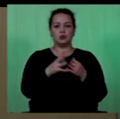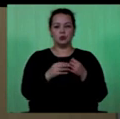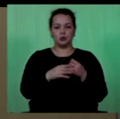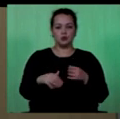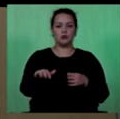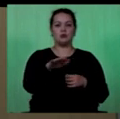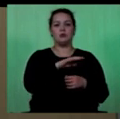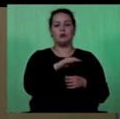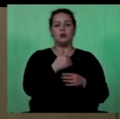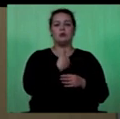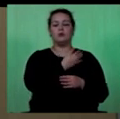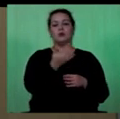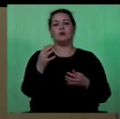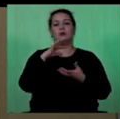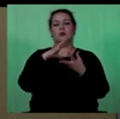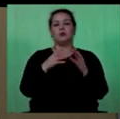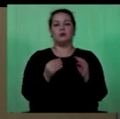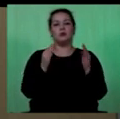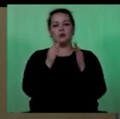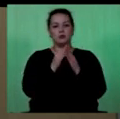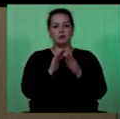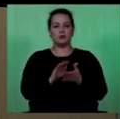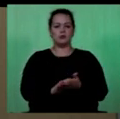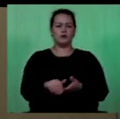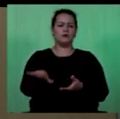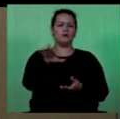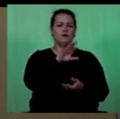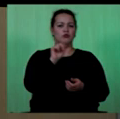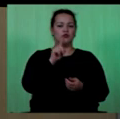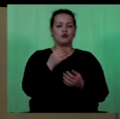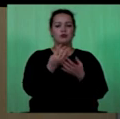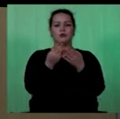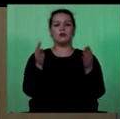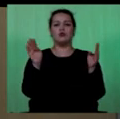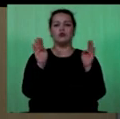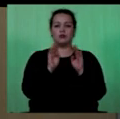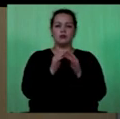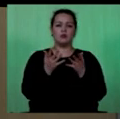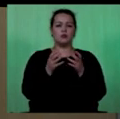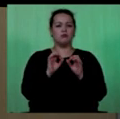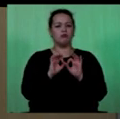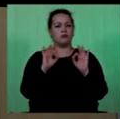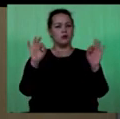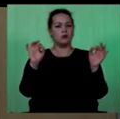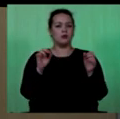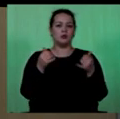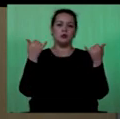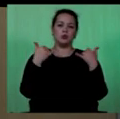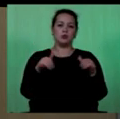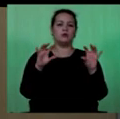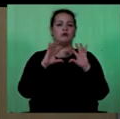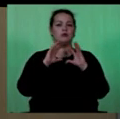– наш общий дом». Все, что нас окружает, какой прекрасный и удивительный